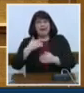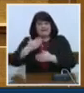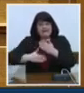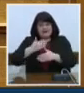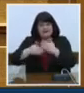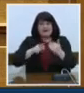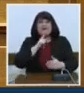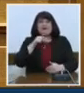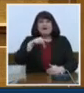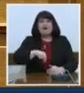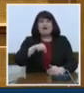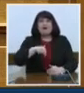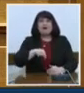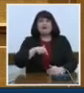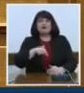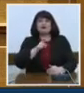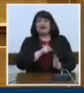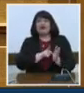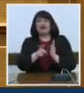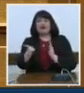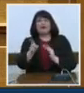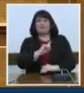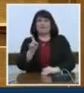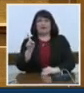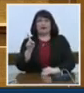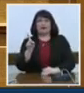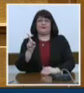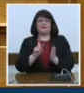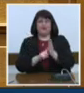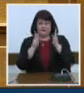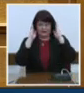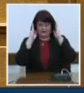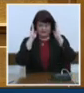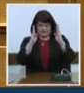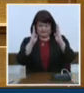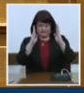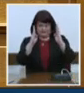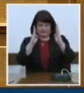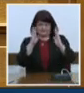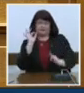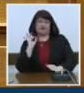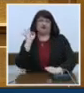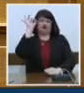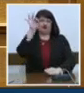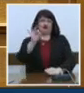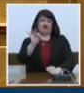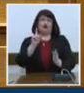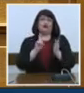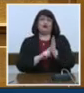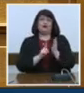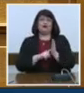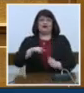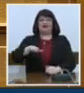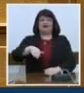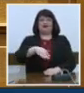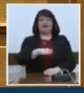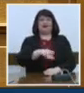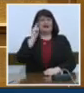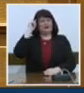να χάσει το στόχο της, να μετατραπεί σε ένα ακόμα πεδίο φτηνής κομματικής